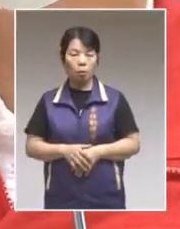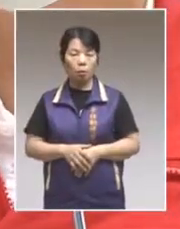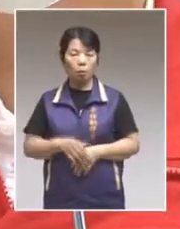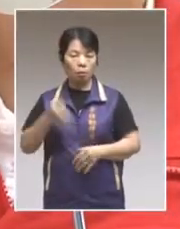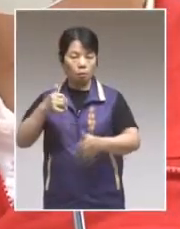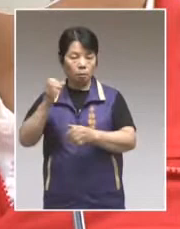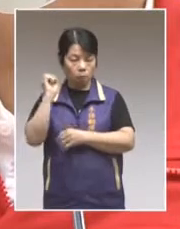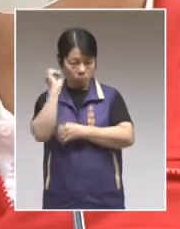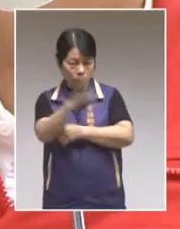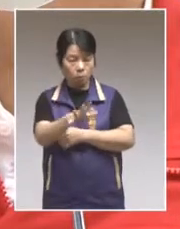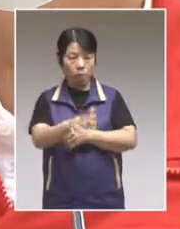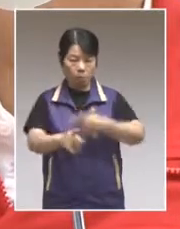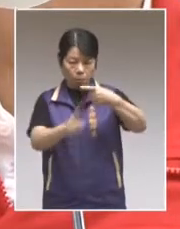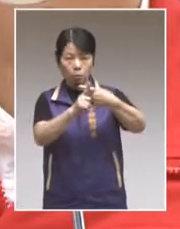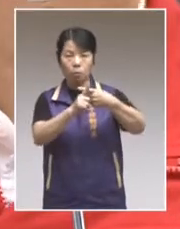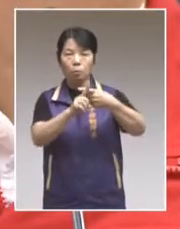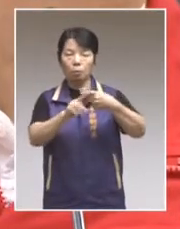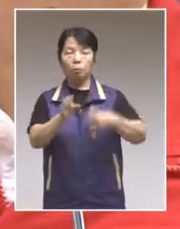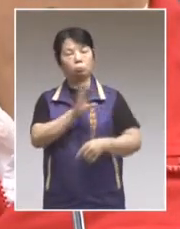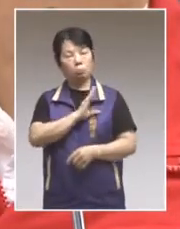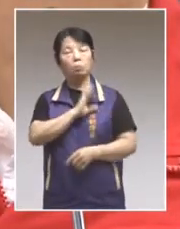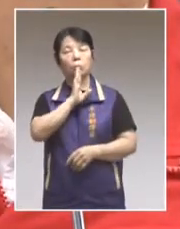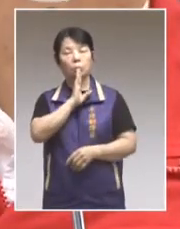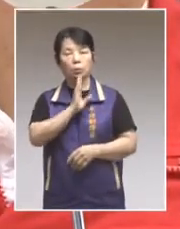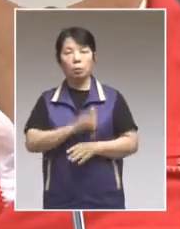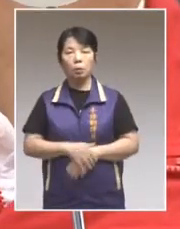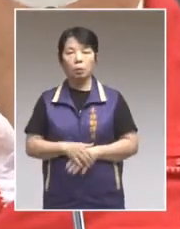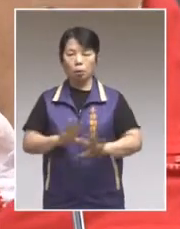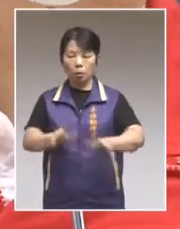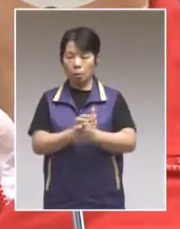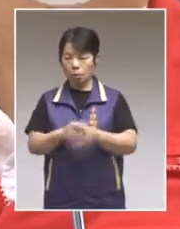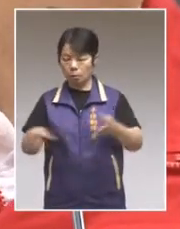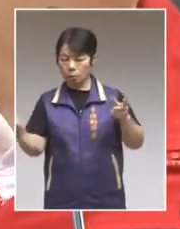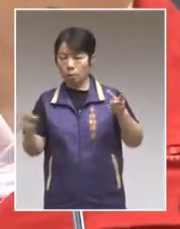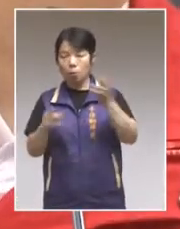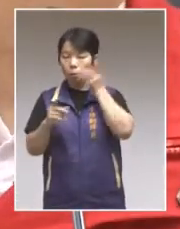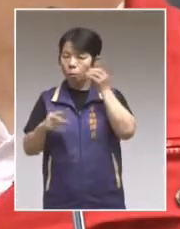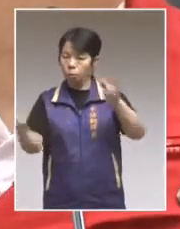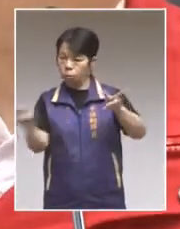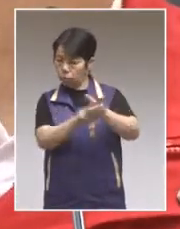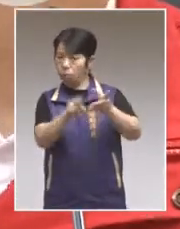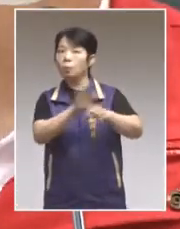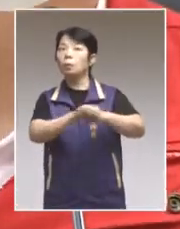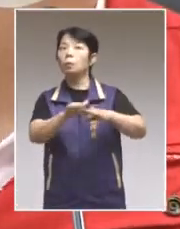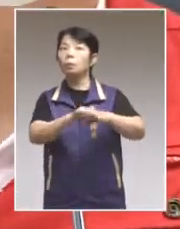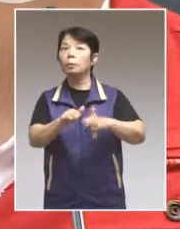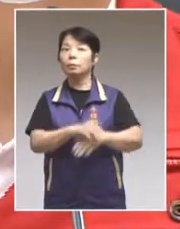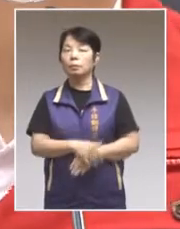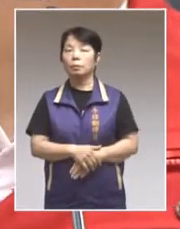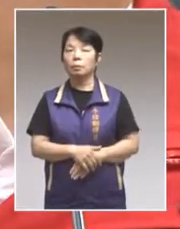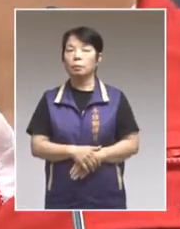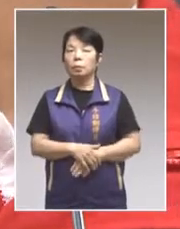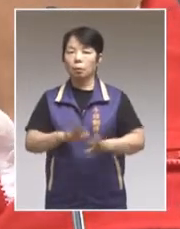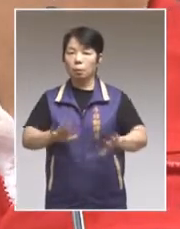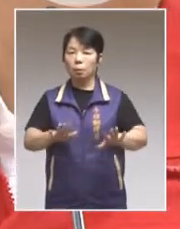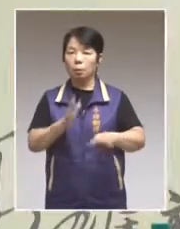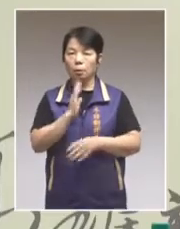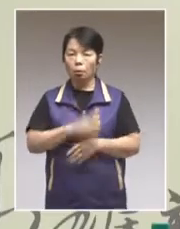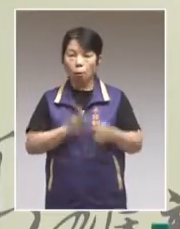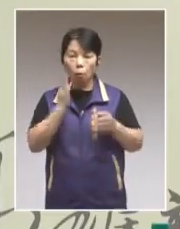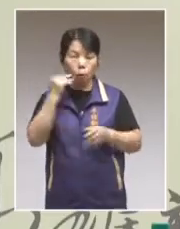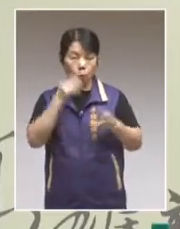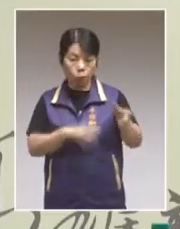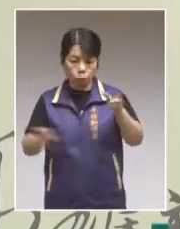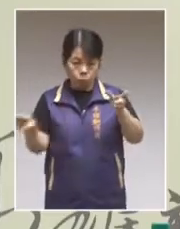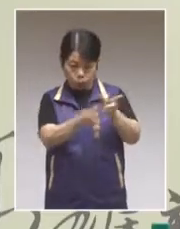诊，那你当然你会收到简讯的通知。那我再强调一次，因为你收到简讯